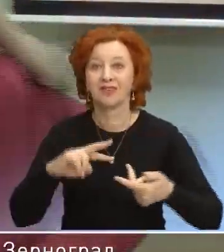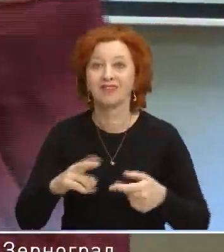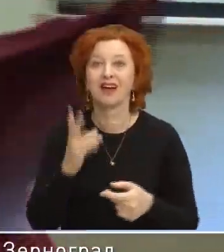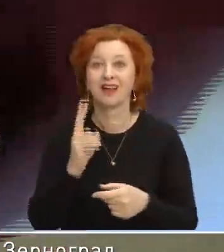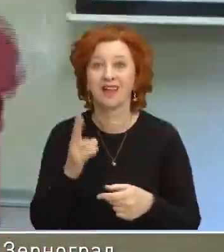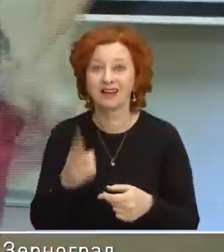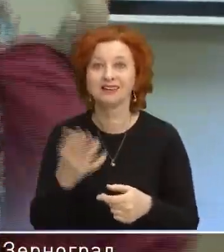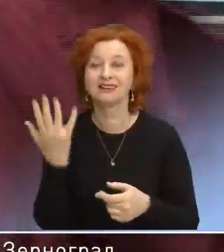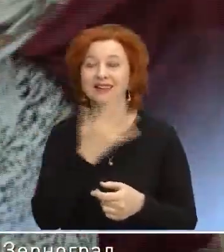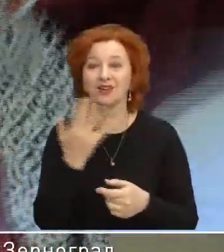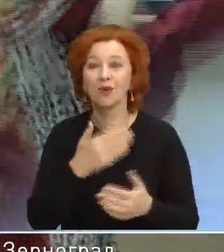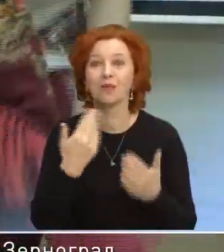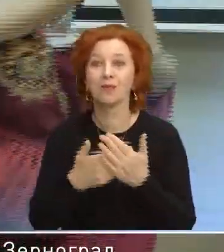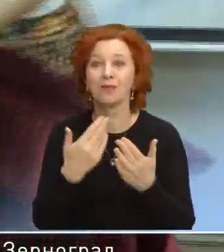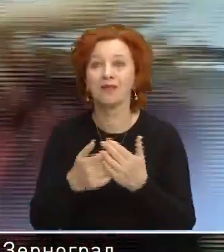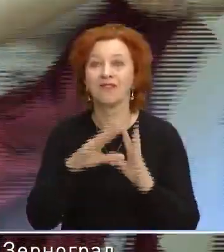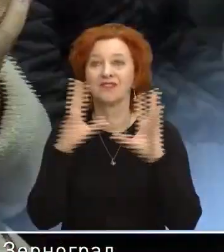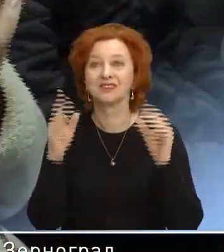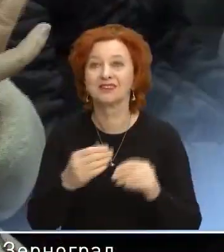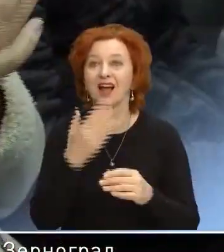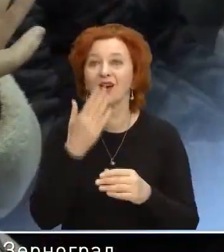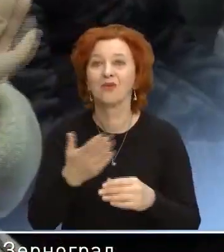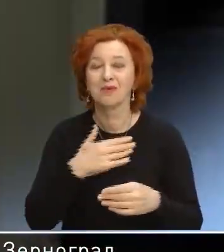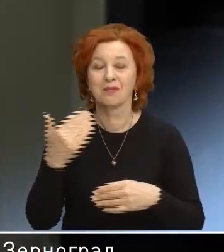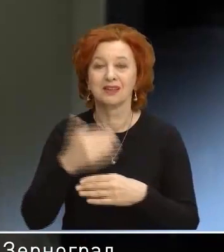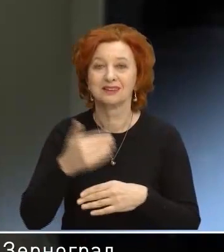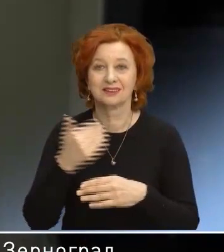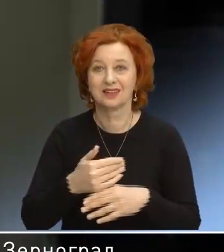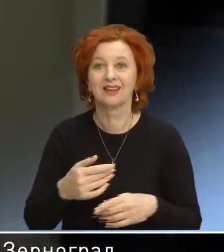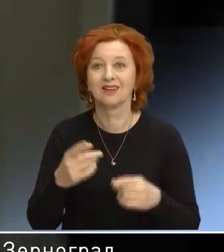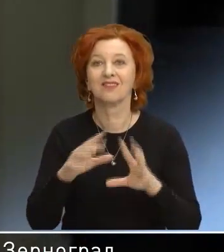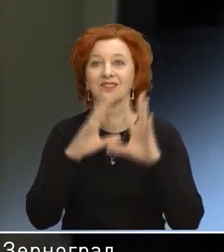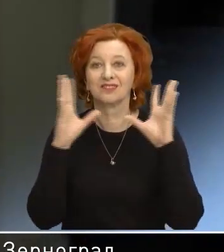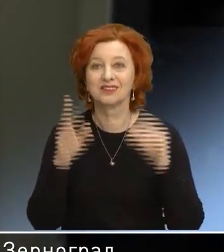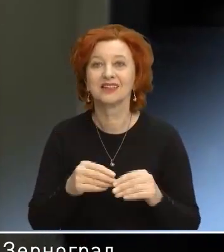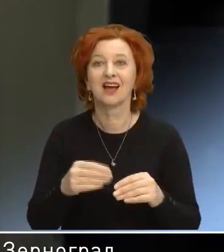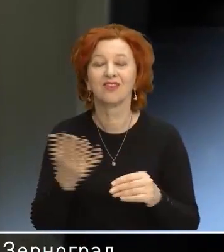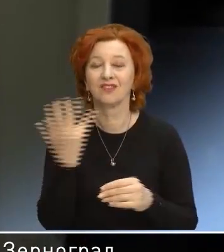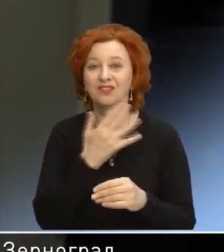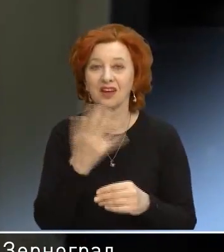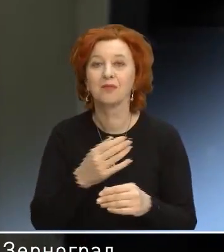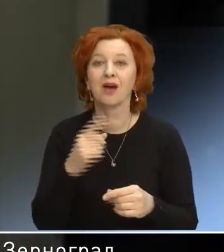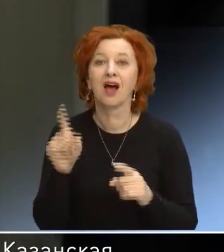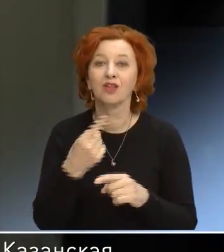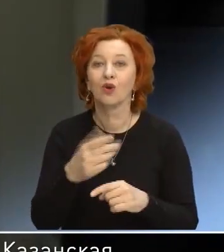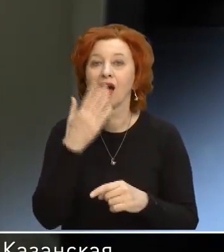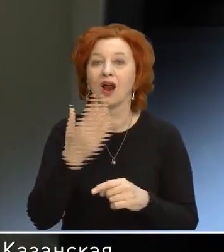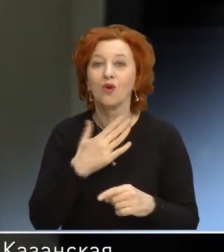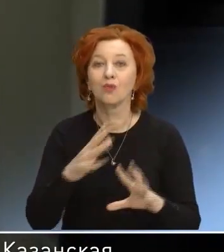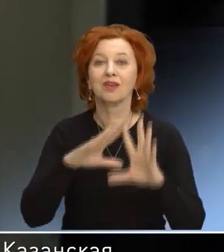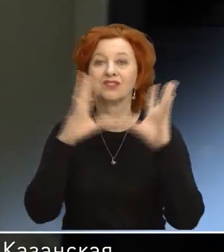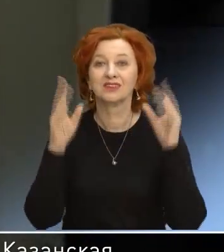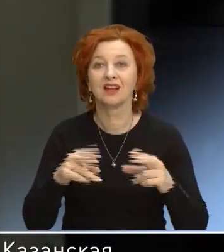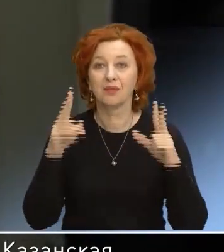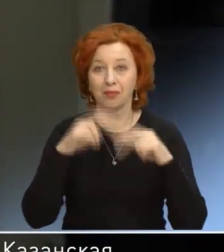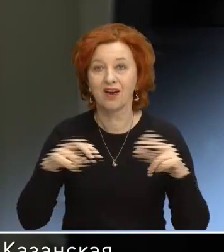классики советского кино и показали всеми любимые сцены. Это те фильмы, которые любят все, которые смотрят все. Они